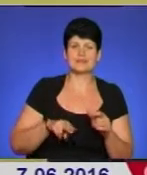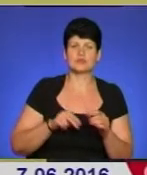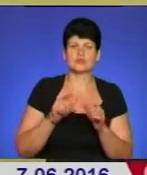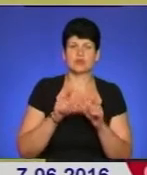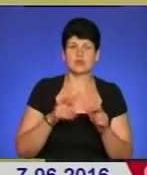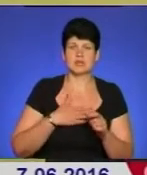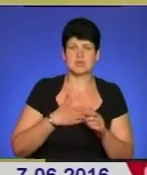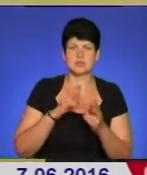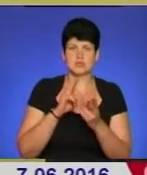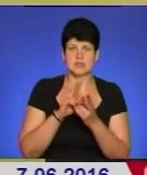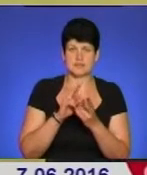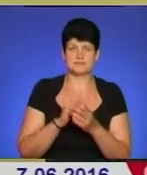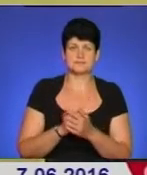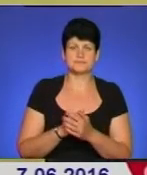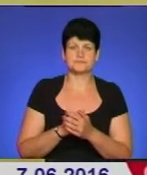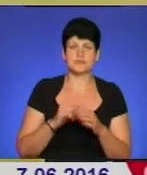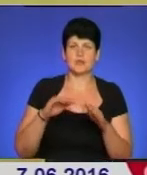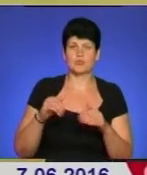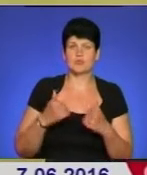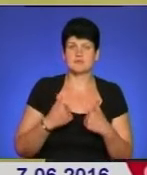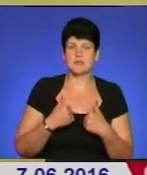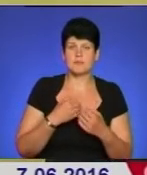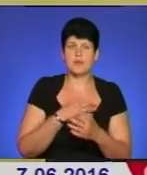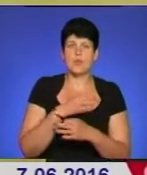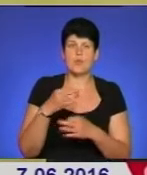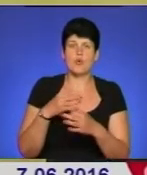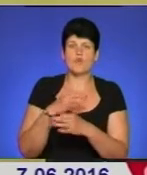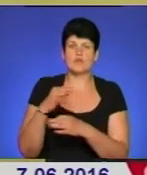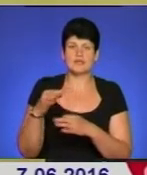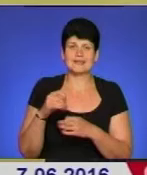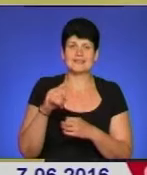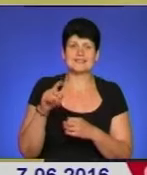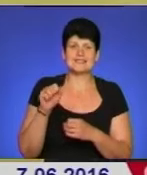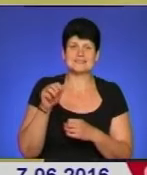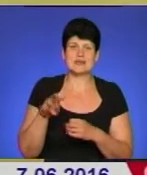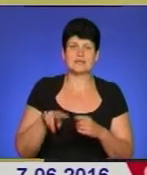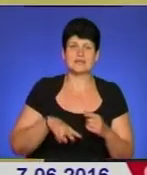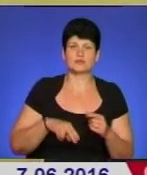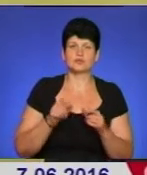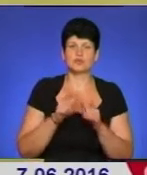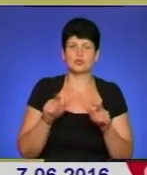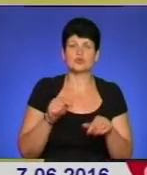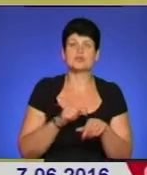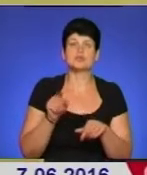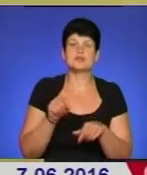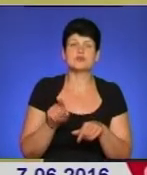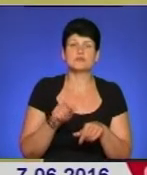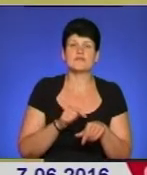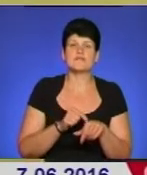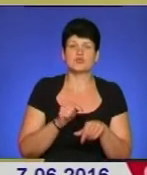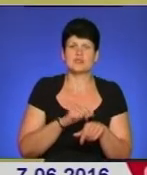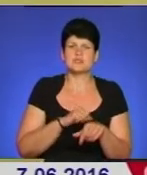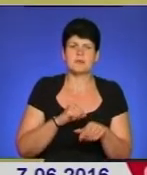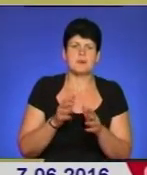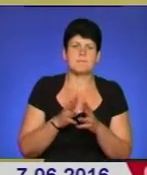зустріла. Потім з нами говорила замдиректора школи, то, що ми відчули, то, що їхня найбільша проблема